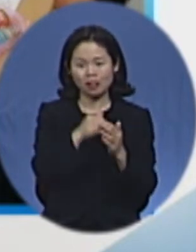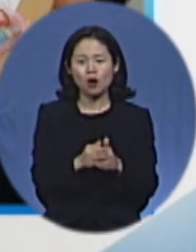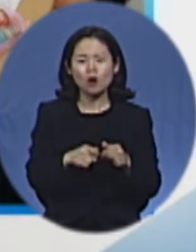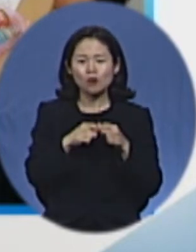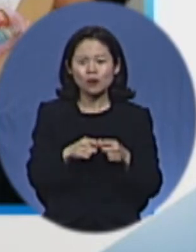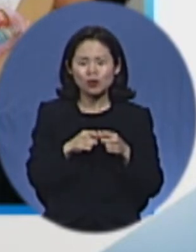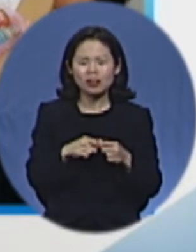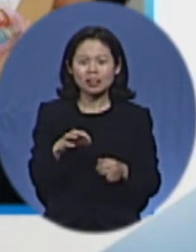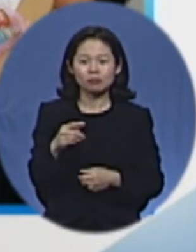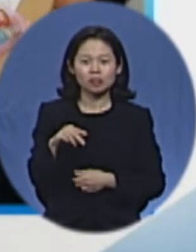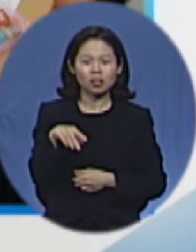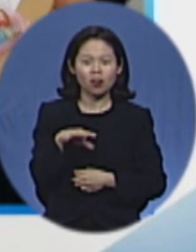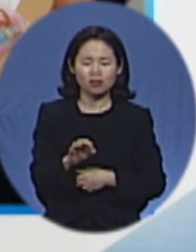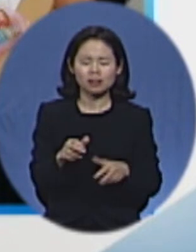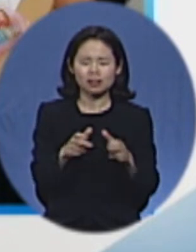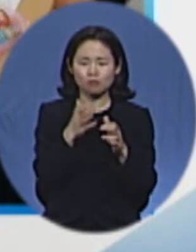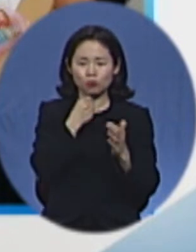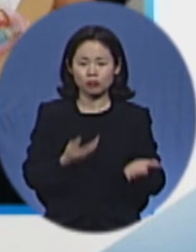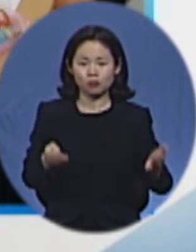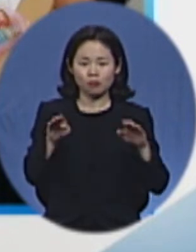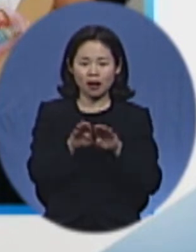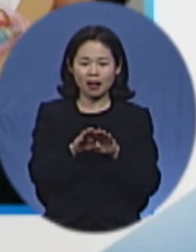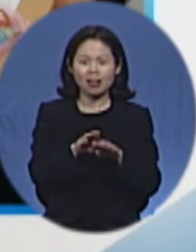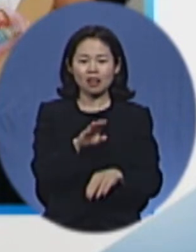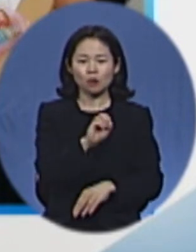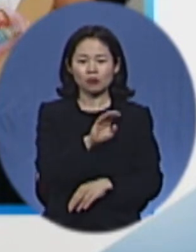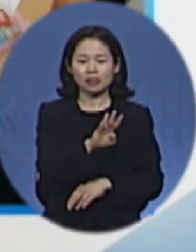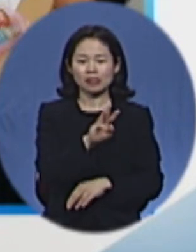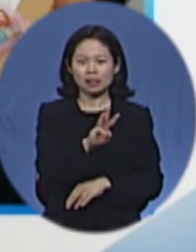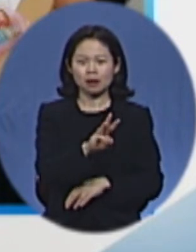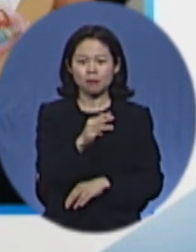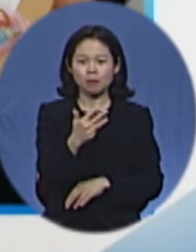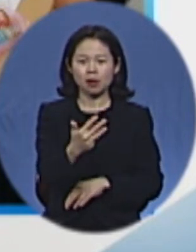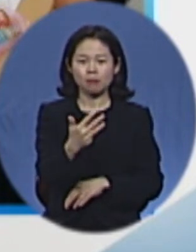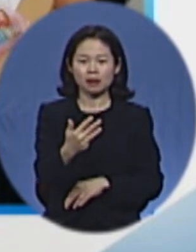자세한 사항은 음성군 장애인복지관